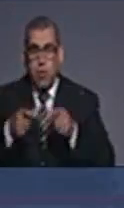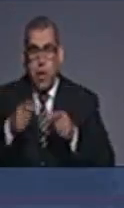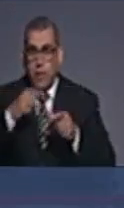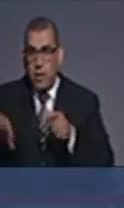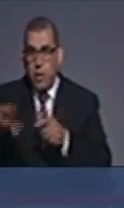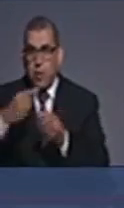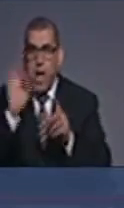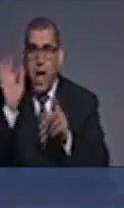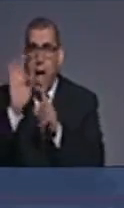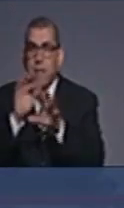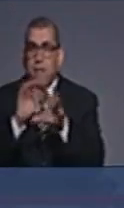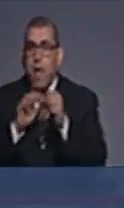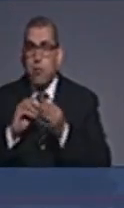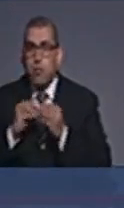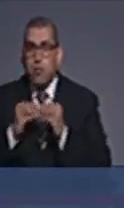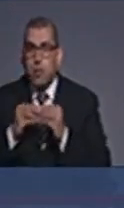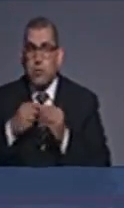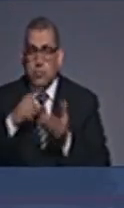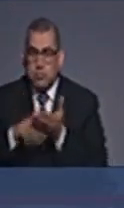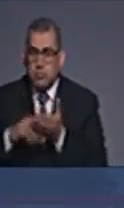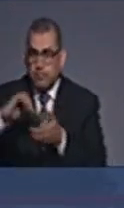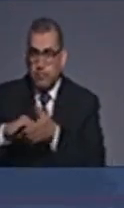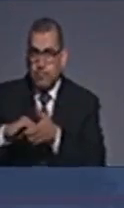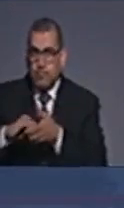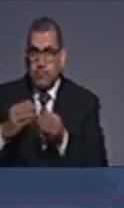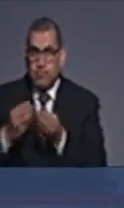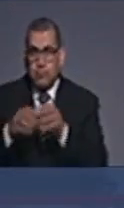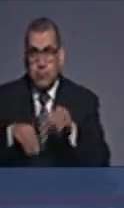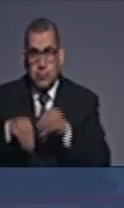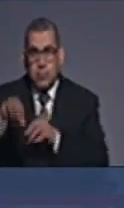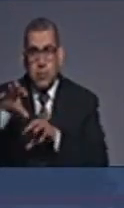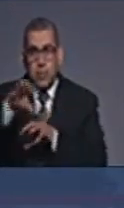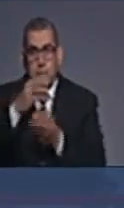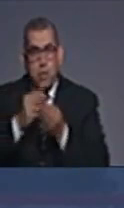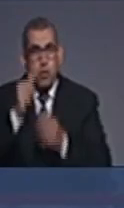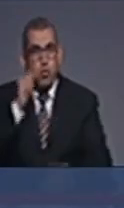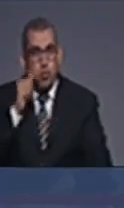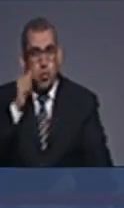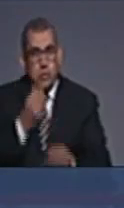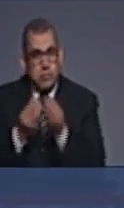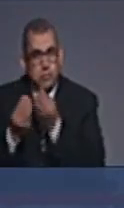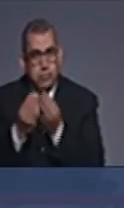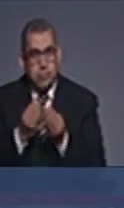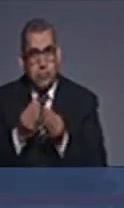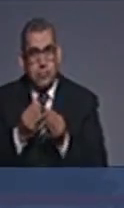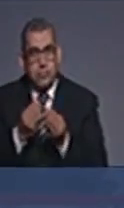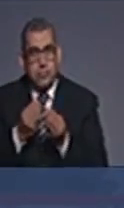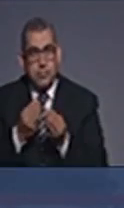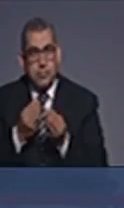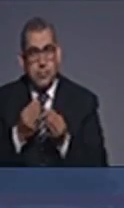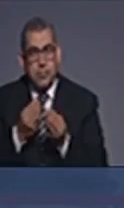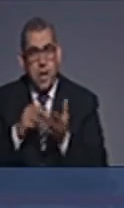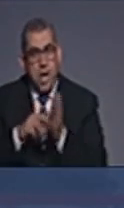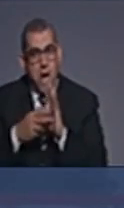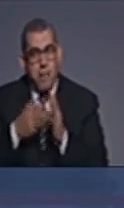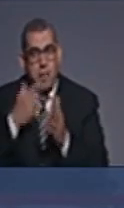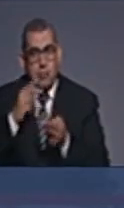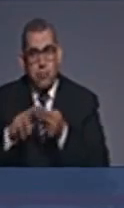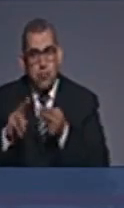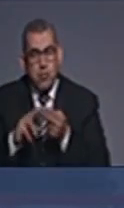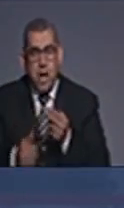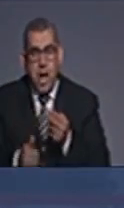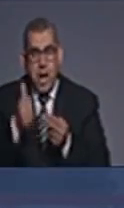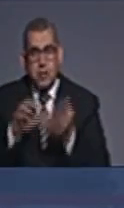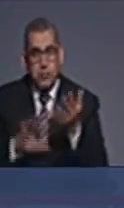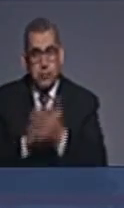احنا بالتنسيق مع دول جوار السودان أن احنا نوجد مخرج أو حل سلمي